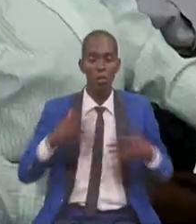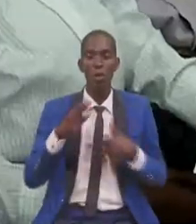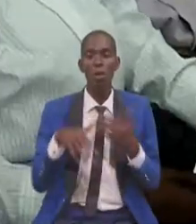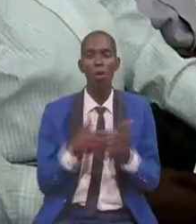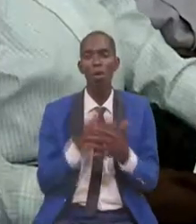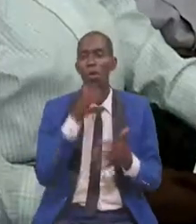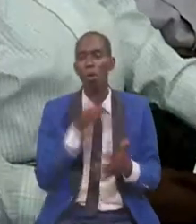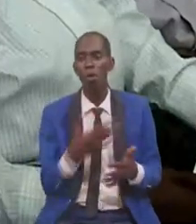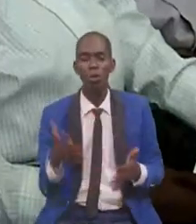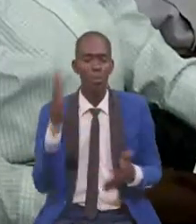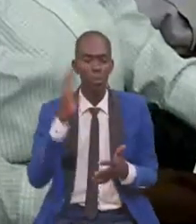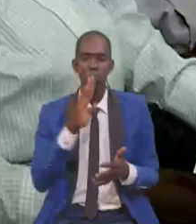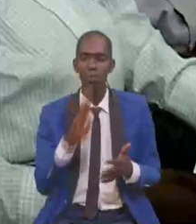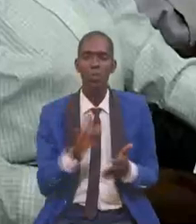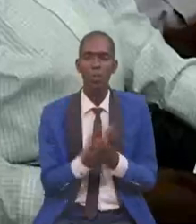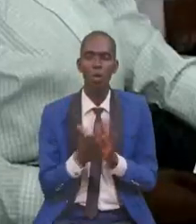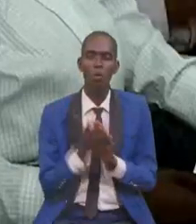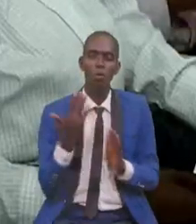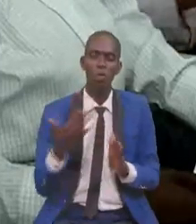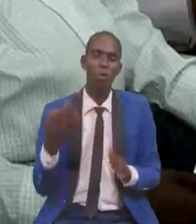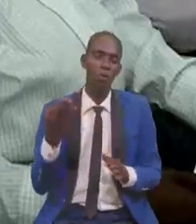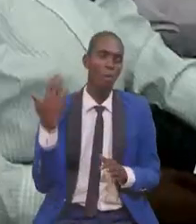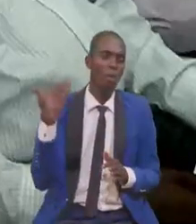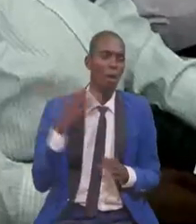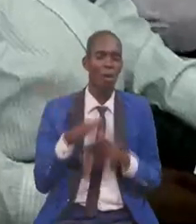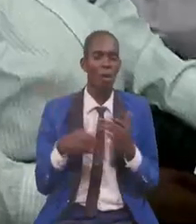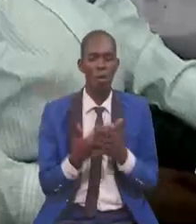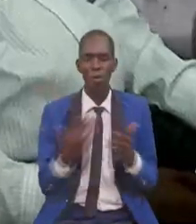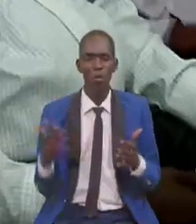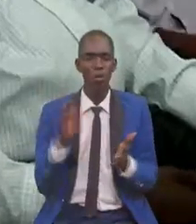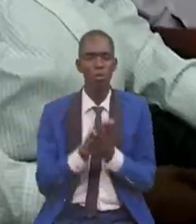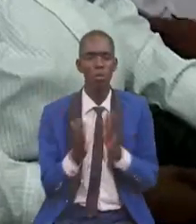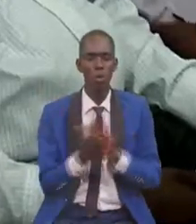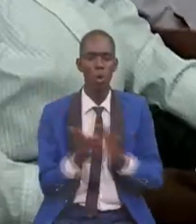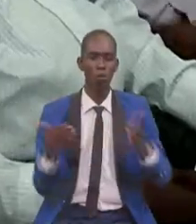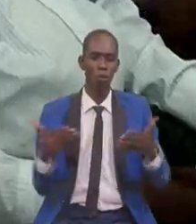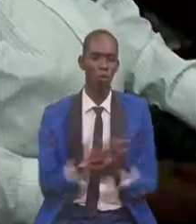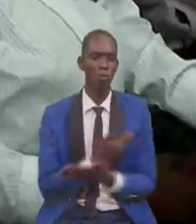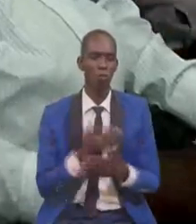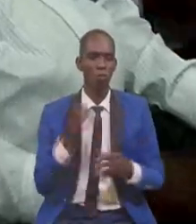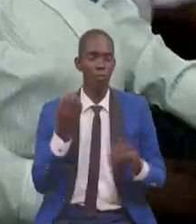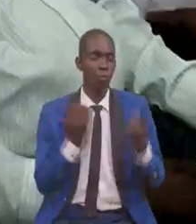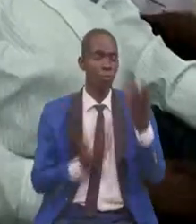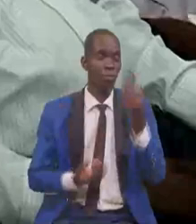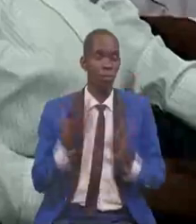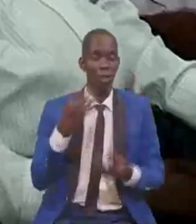vont passer. Et toutes choses deviendront nouvelles. Dans ma vie,